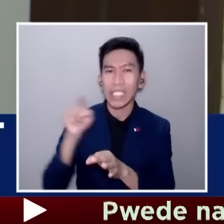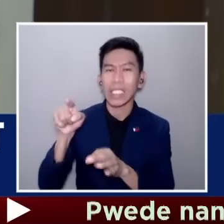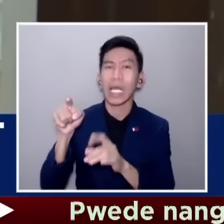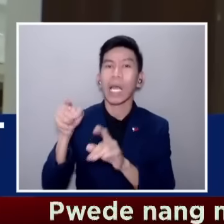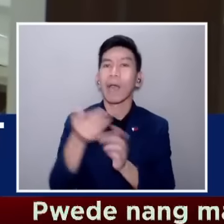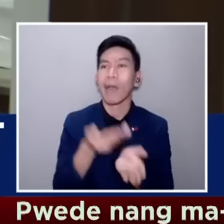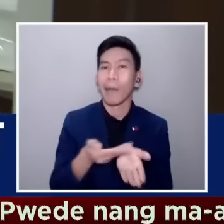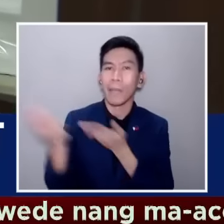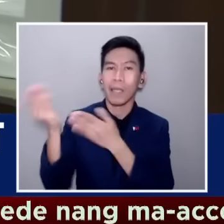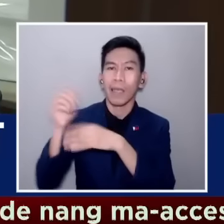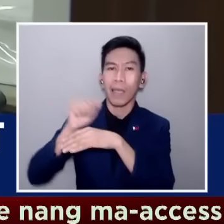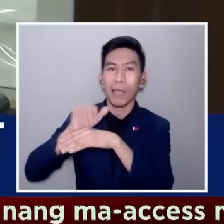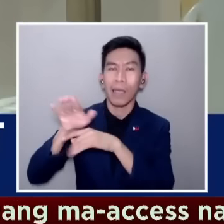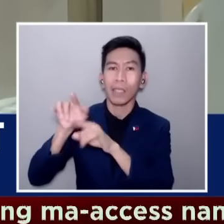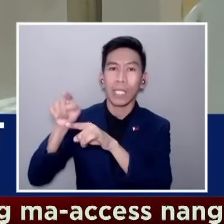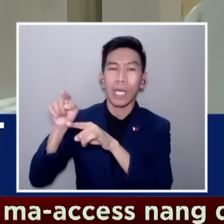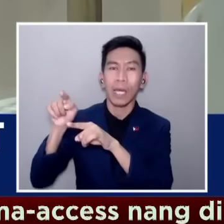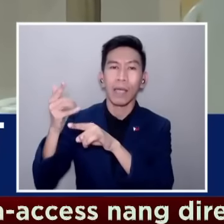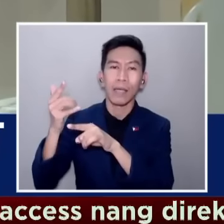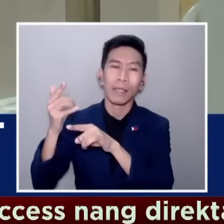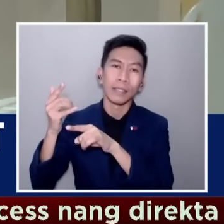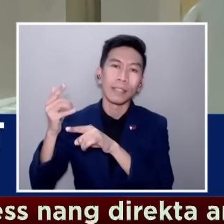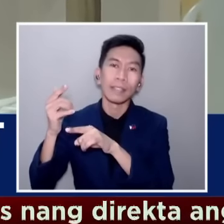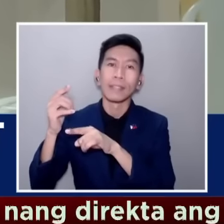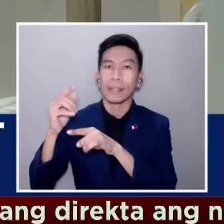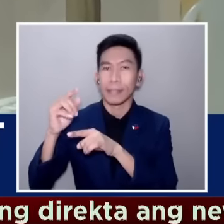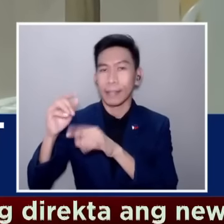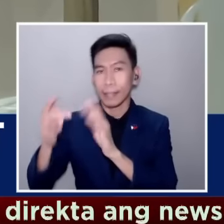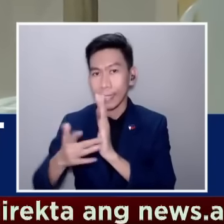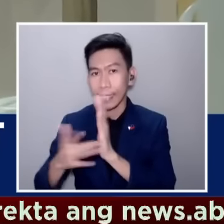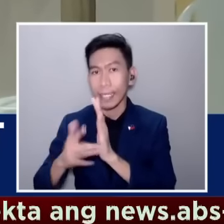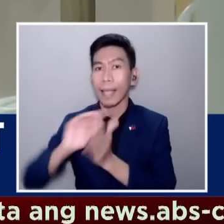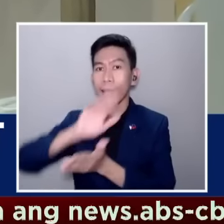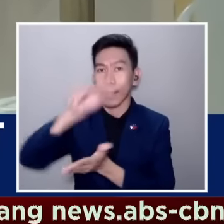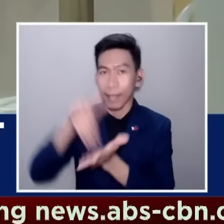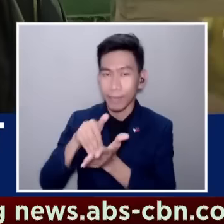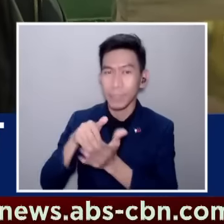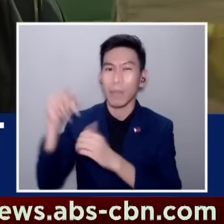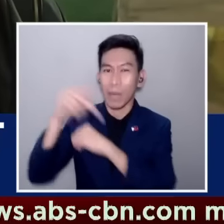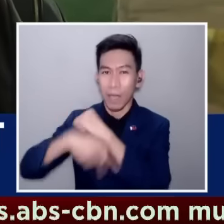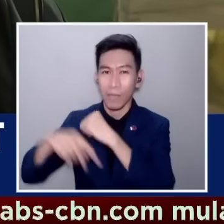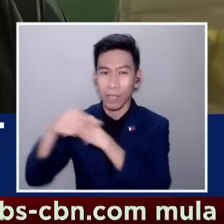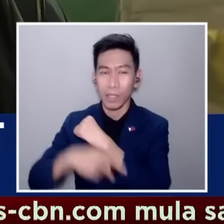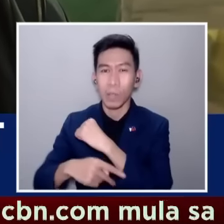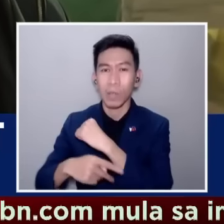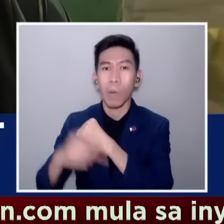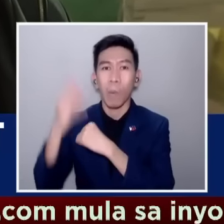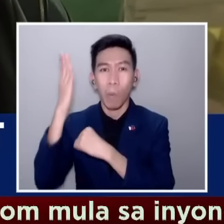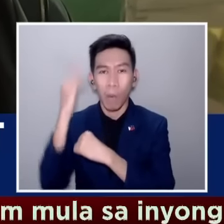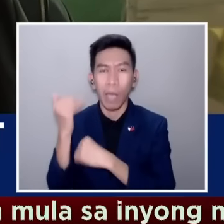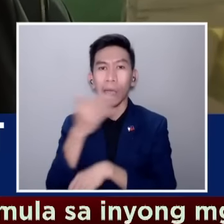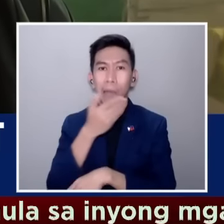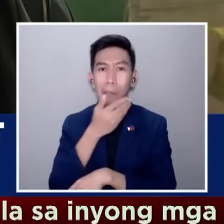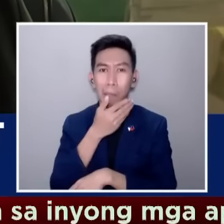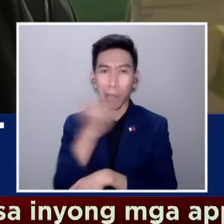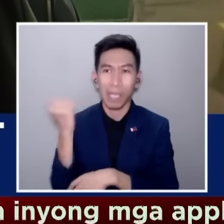nasa bawat probinsya. Kasi nga po, mas pinadali natin kaysa yung manggagaling palagi sa Laguna ang lahat ng